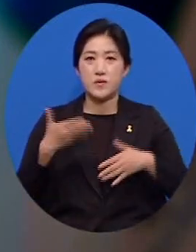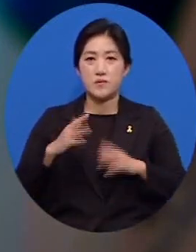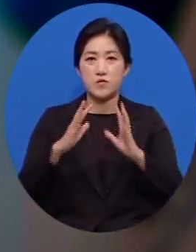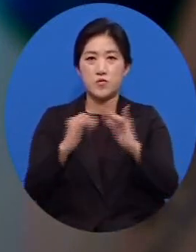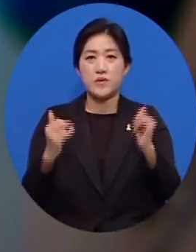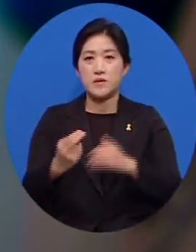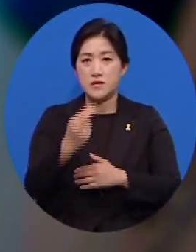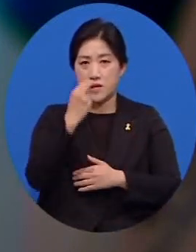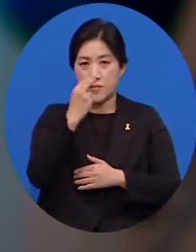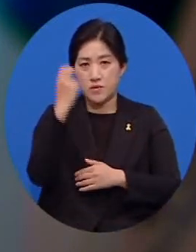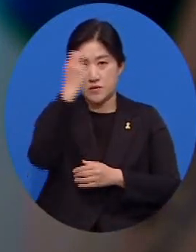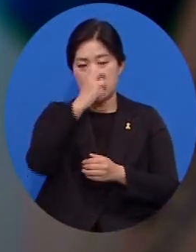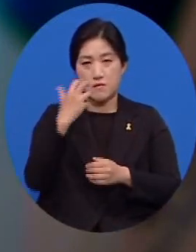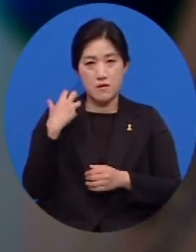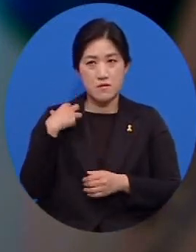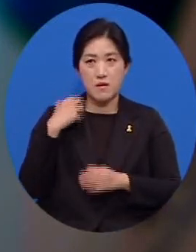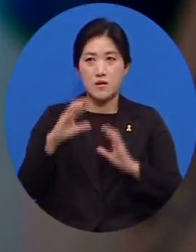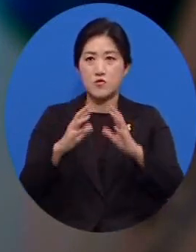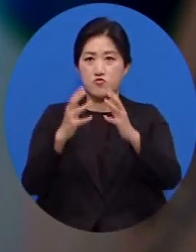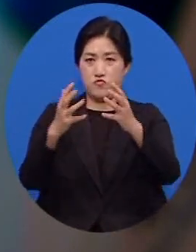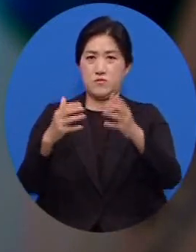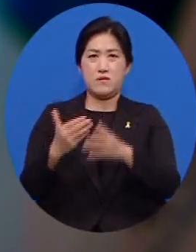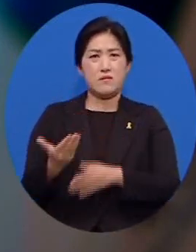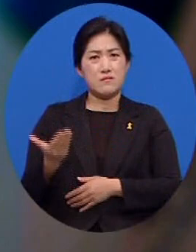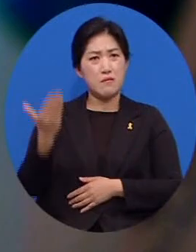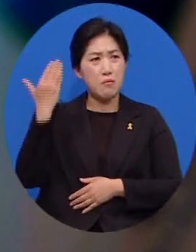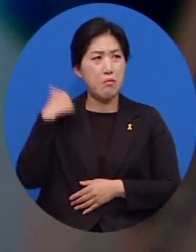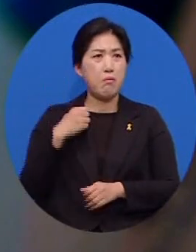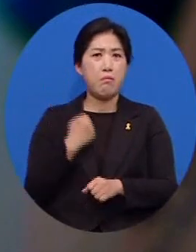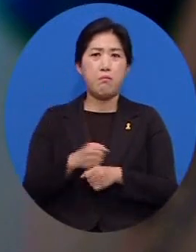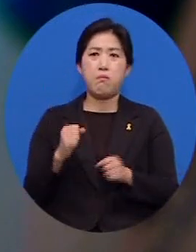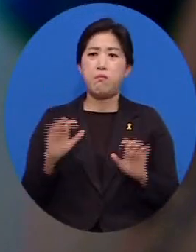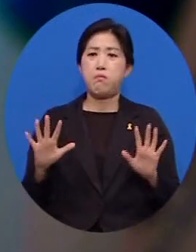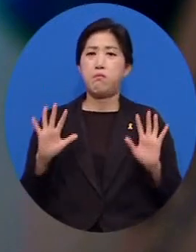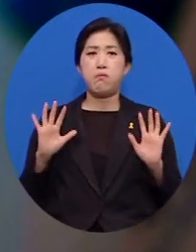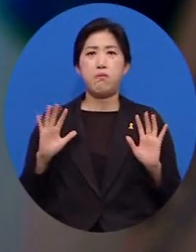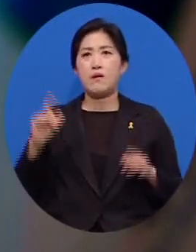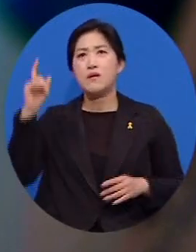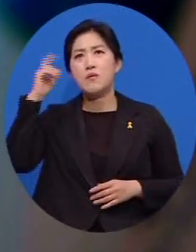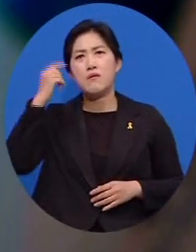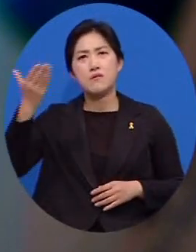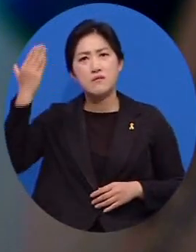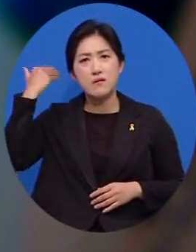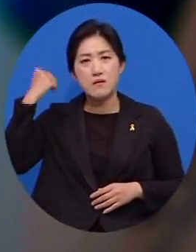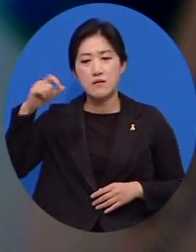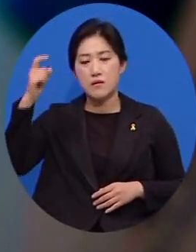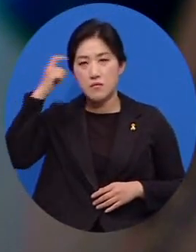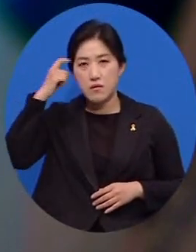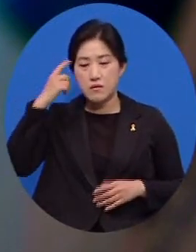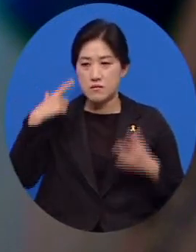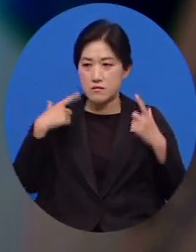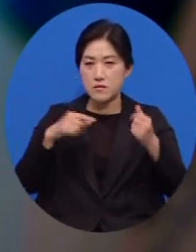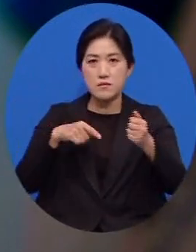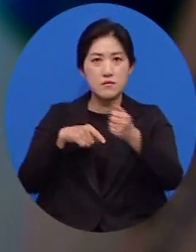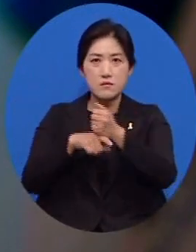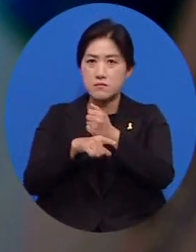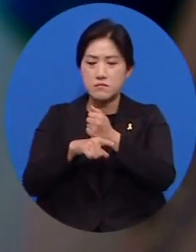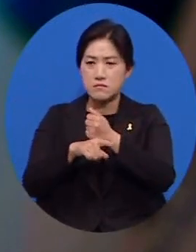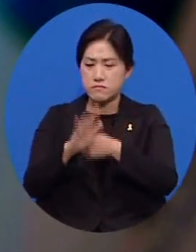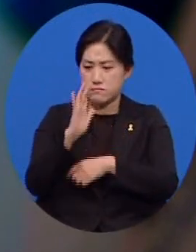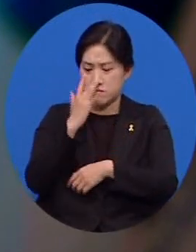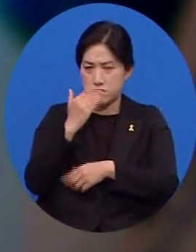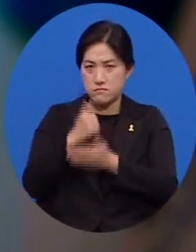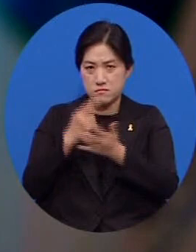생명을 지켜야 할 국가가 왜 그토록 수수방관했는지 아직도 우리는 그 이유를 잘